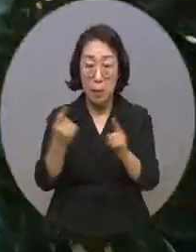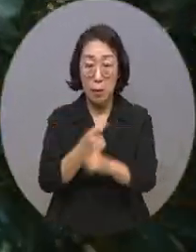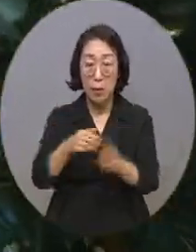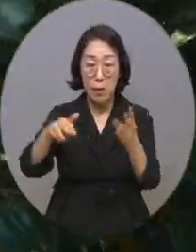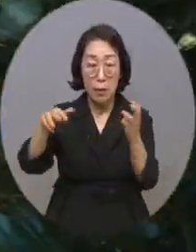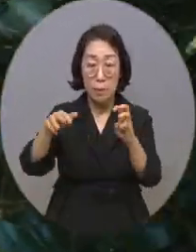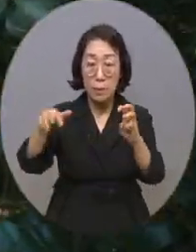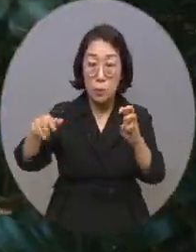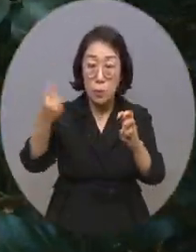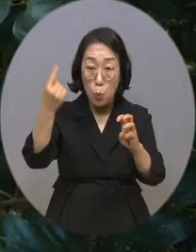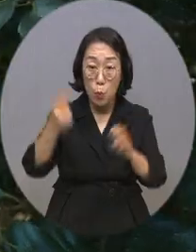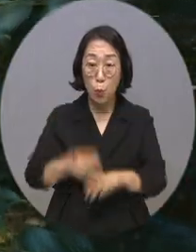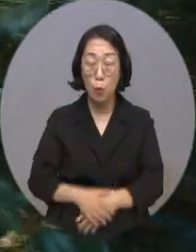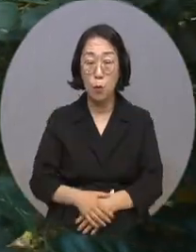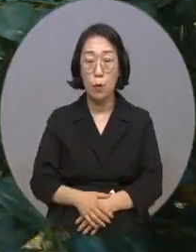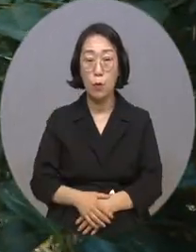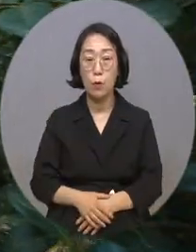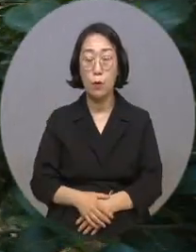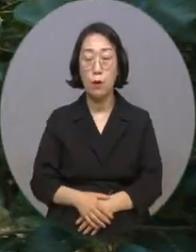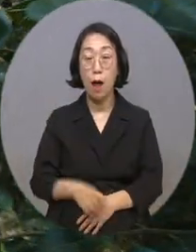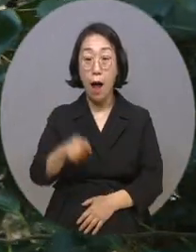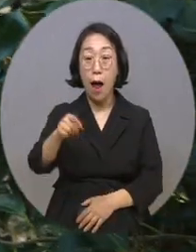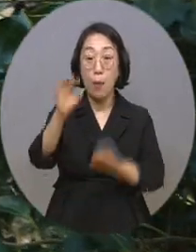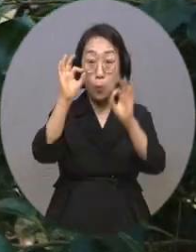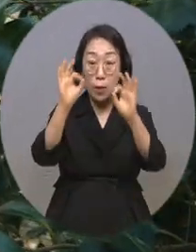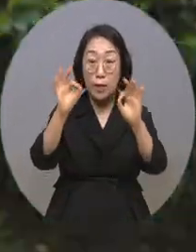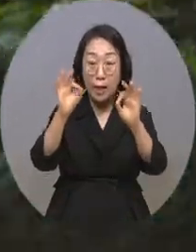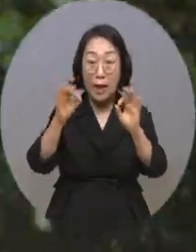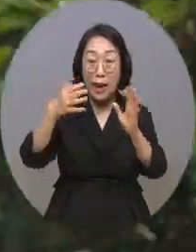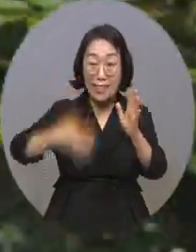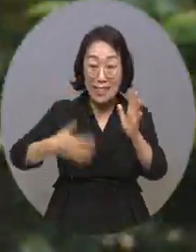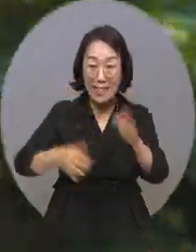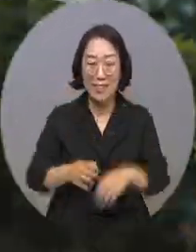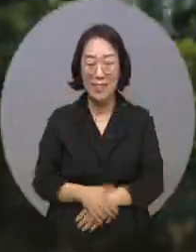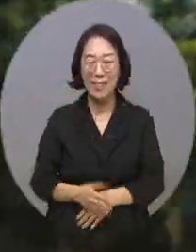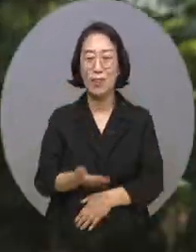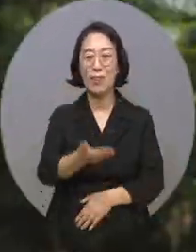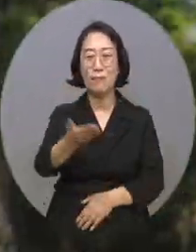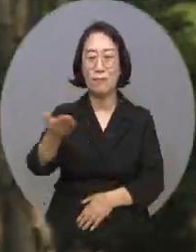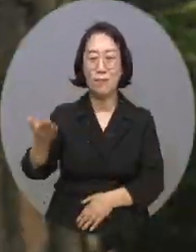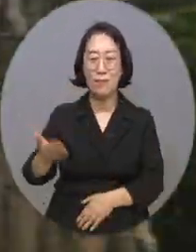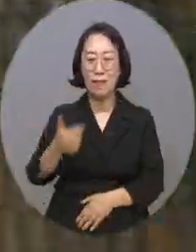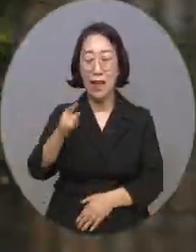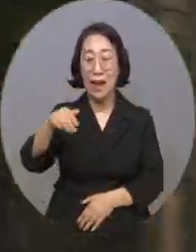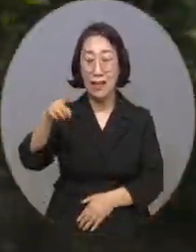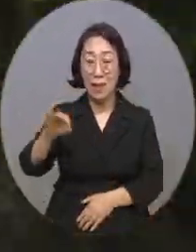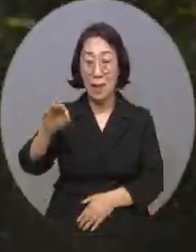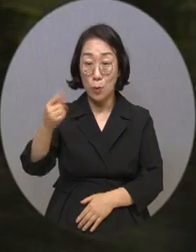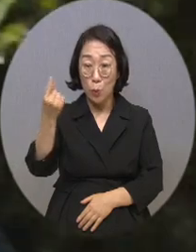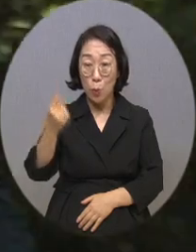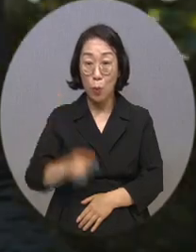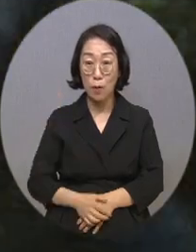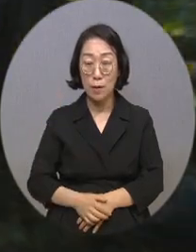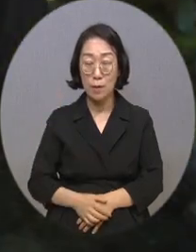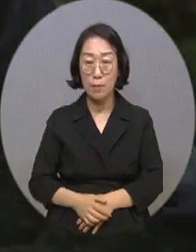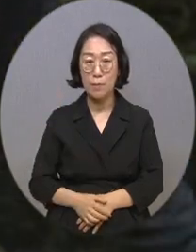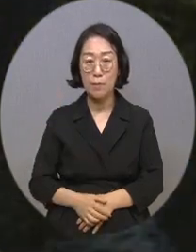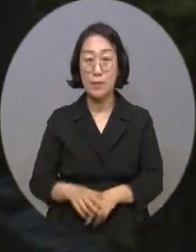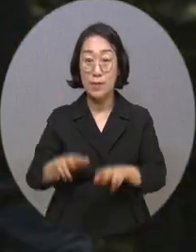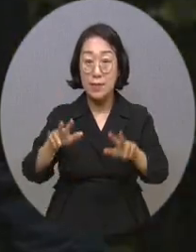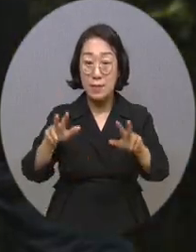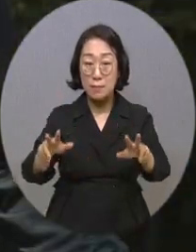30초라고 했는데. 어 저기. 아직 안 보인다. 자 여러분, 나상도님께서 불안한 말씀을 한번 하셨습니다.